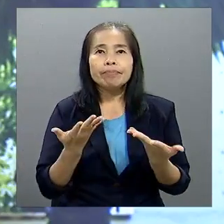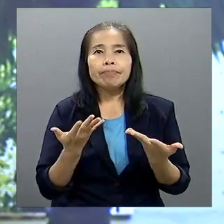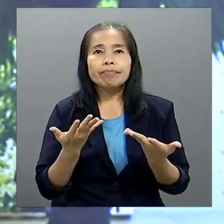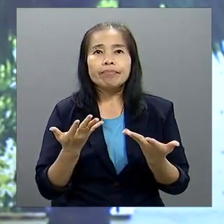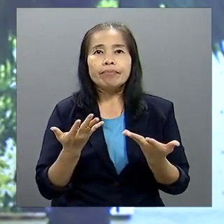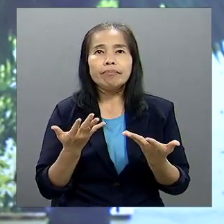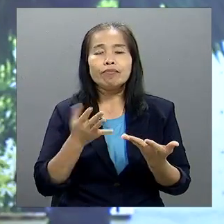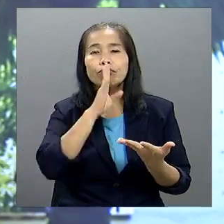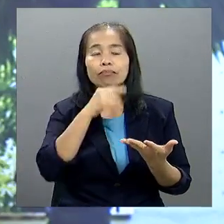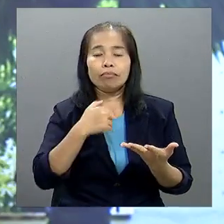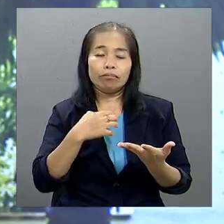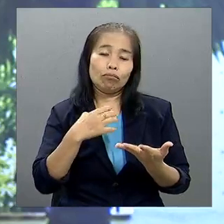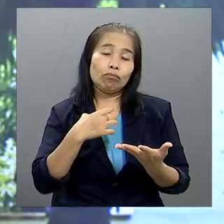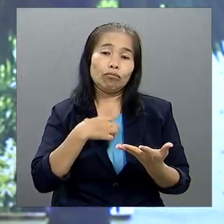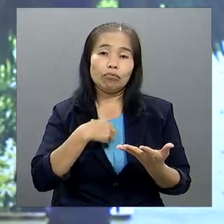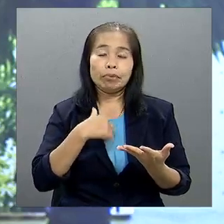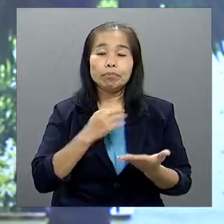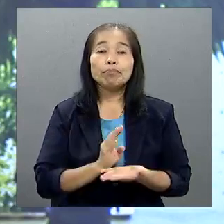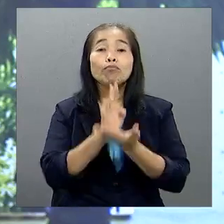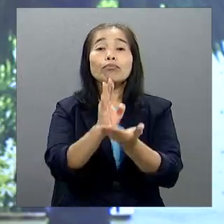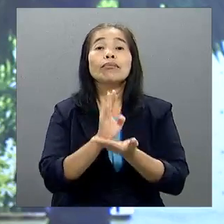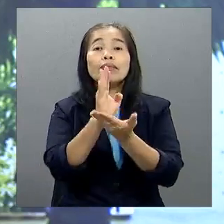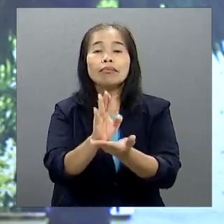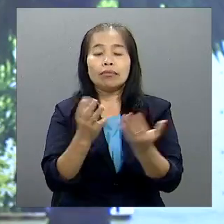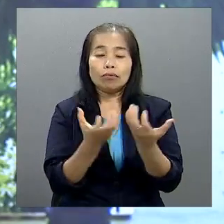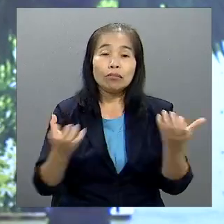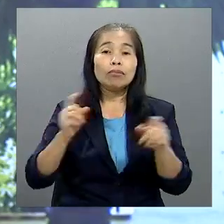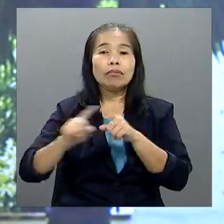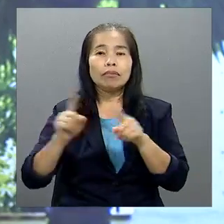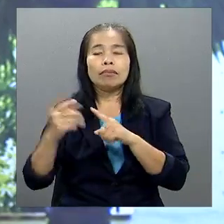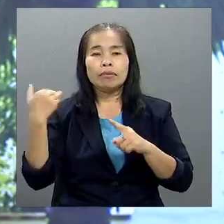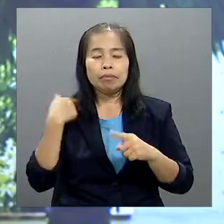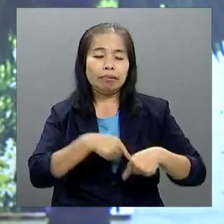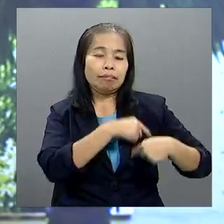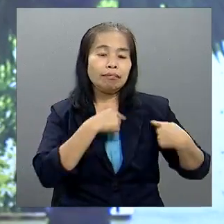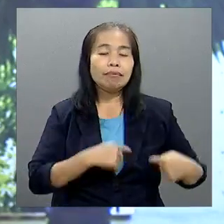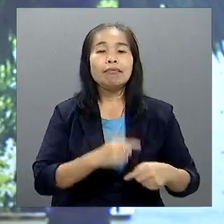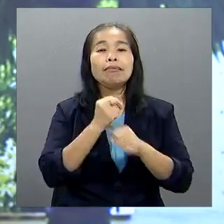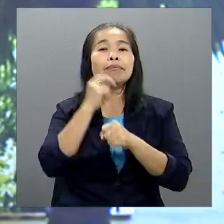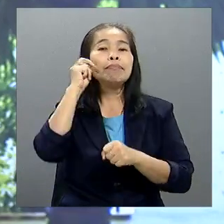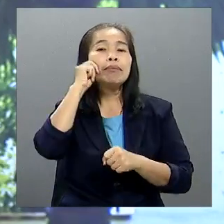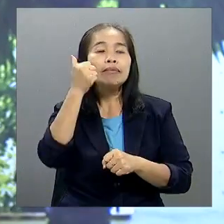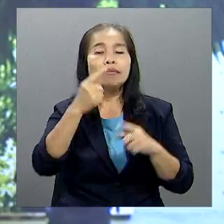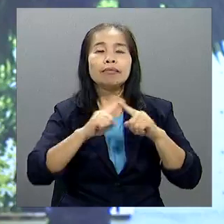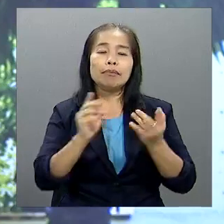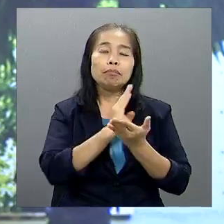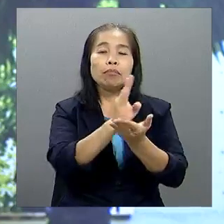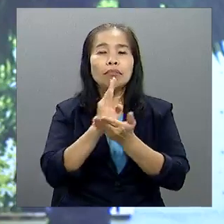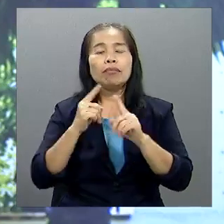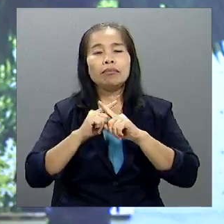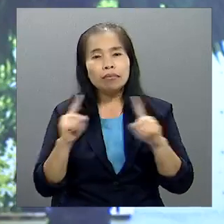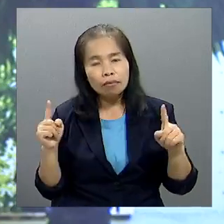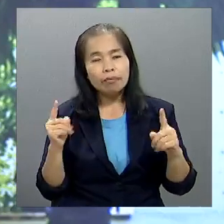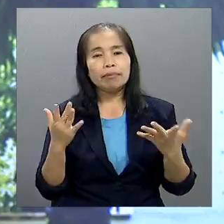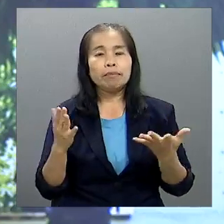นะเราจะรู้สึกว่ามีผู้คนซึ่งอะไรนะใจบุญเยอะแยะเนาะแล้วทำไงตรงนี้เนี่ยเขาถึงจะเข้าใจนะคะ